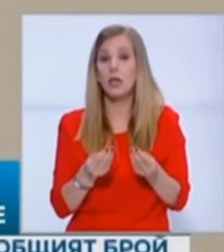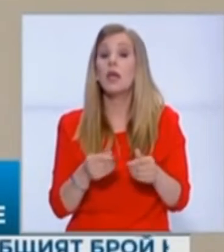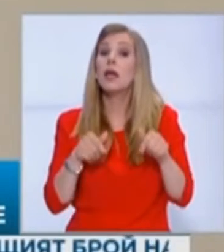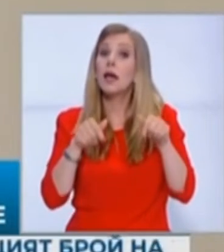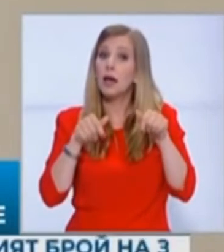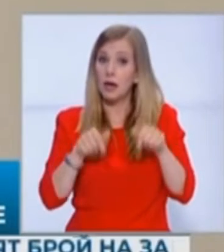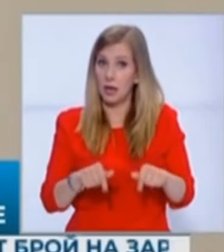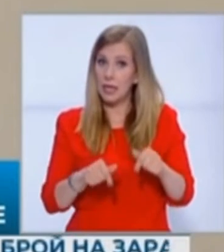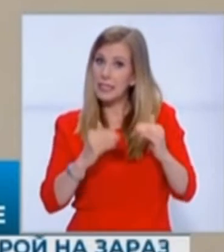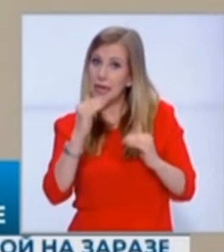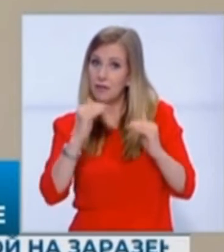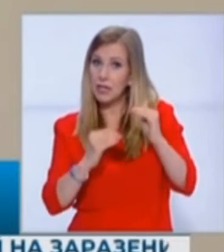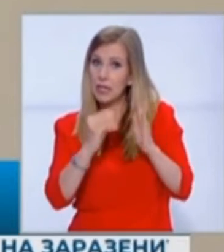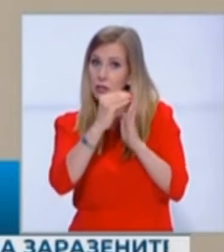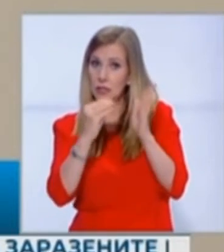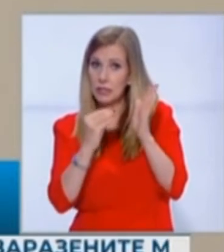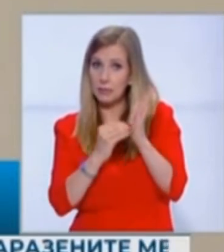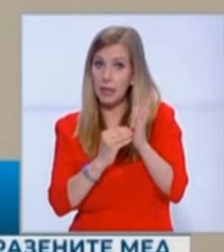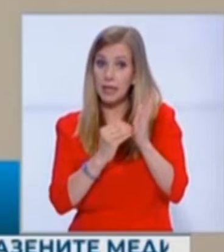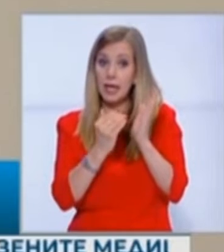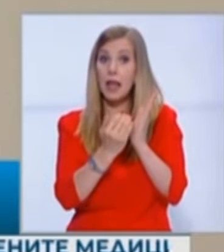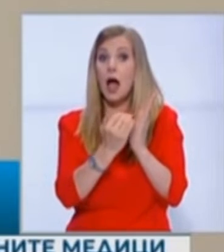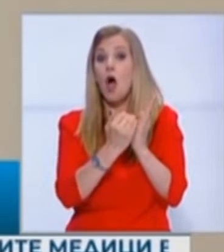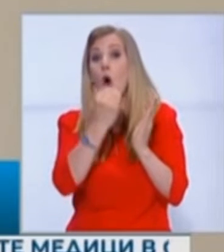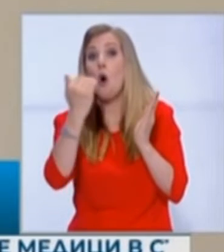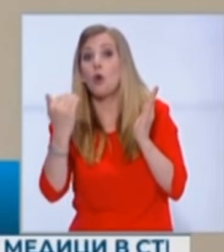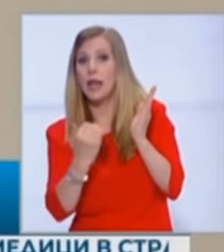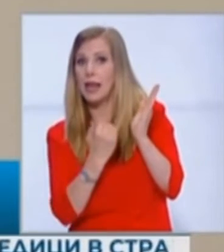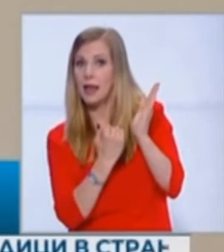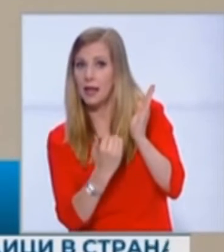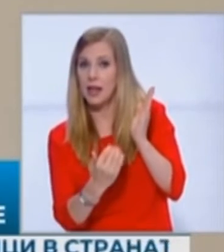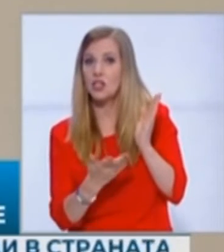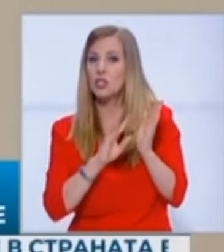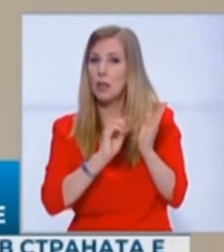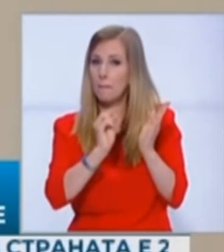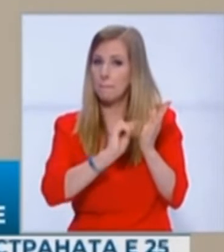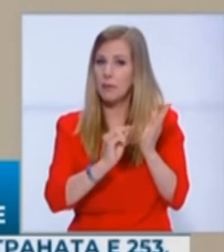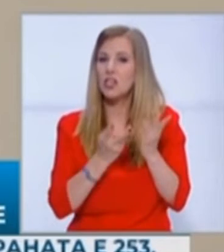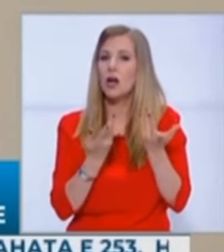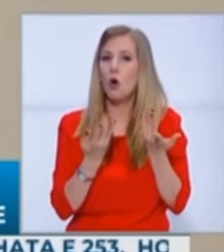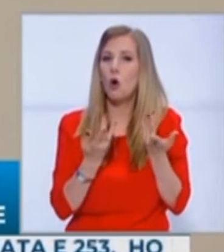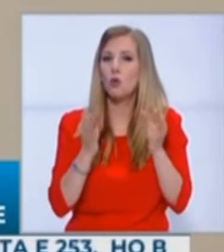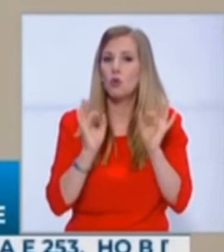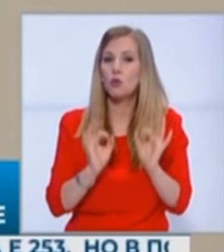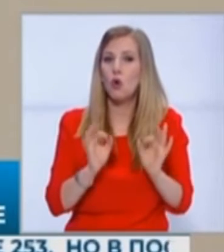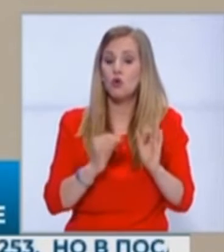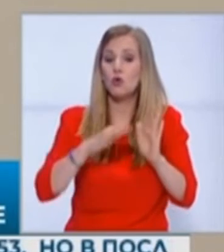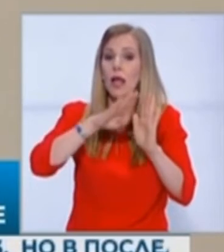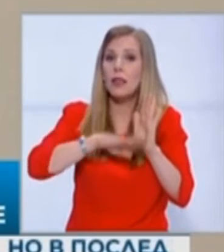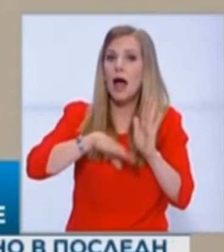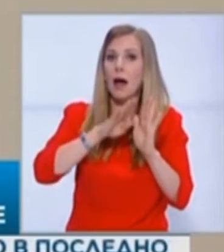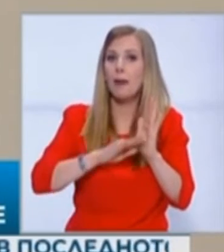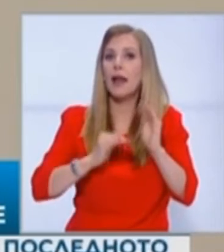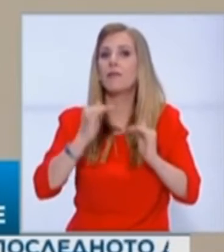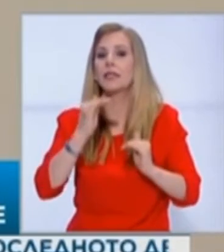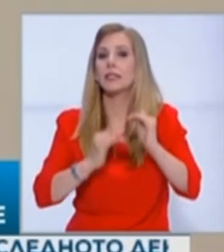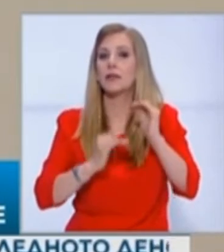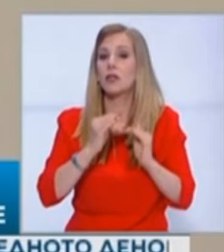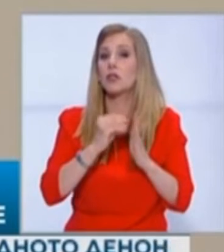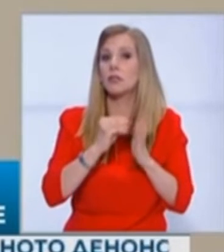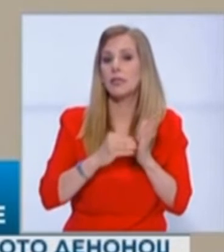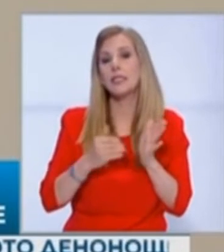изравнителната сметка, където на отделен ред ще бъде указан с каква сума се намалява изравнителната сметка